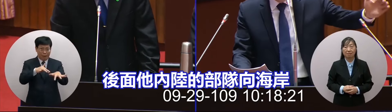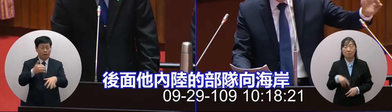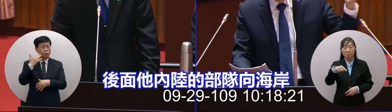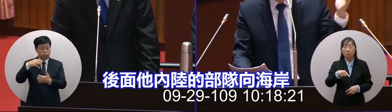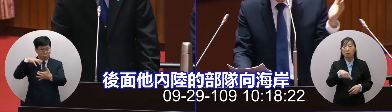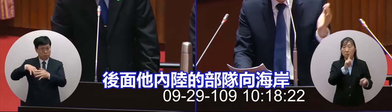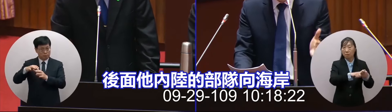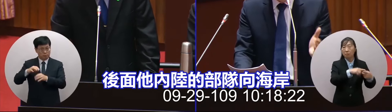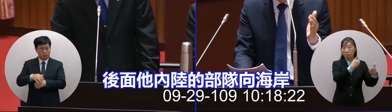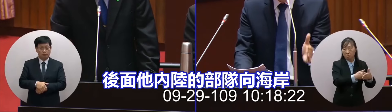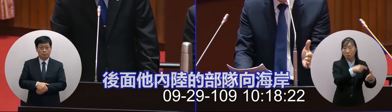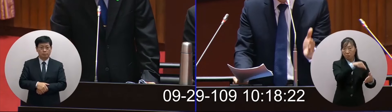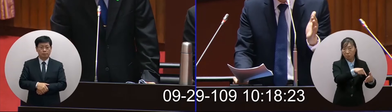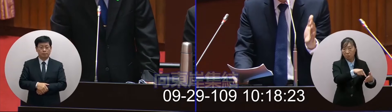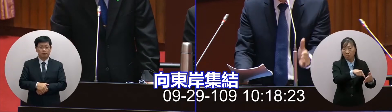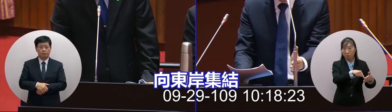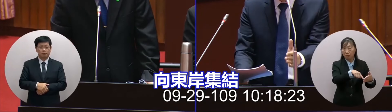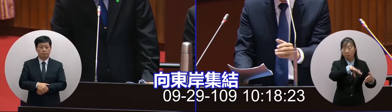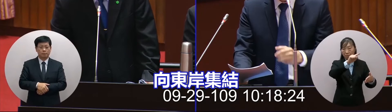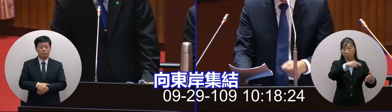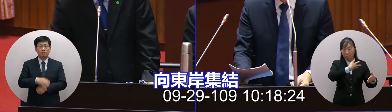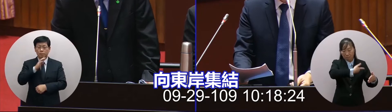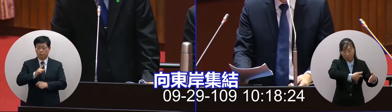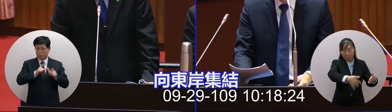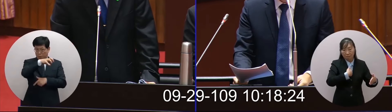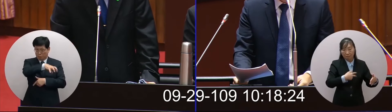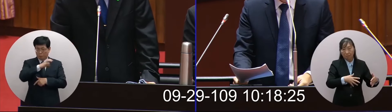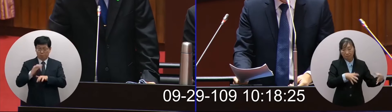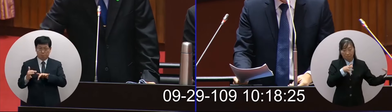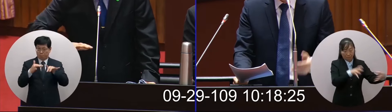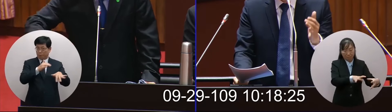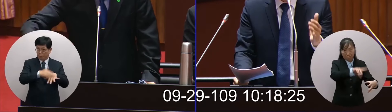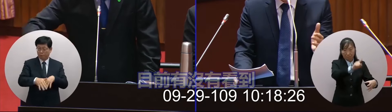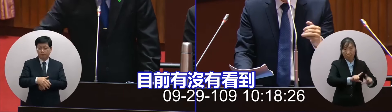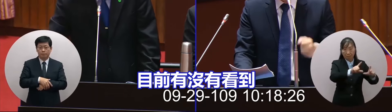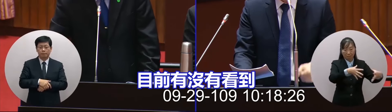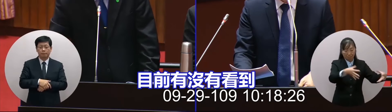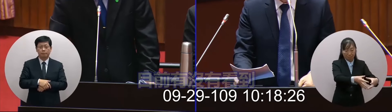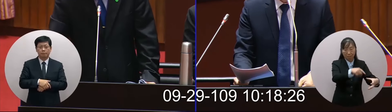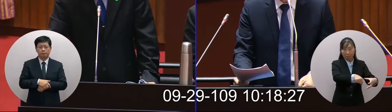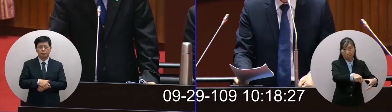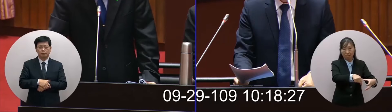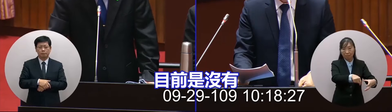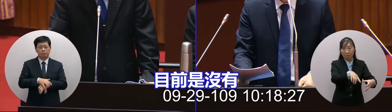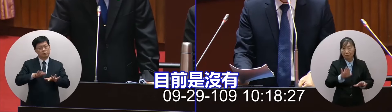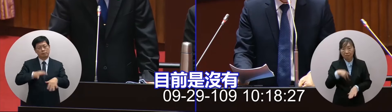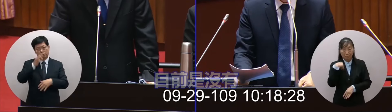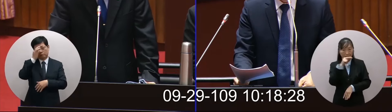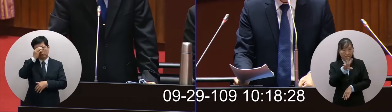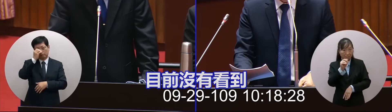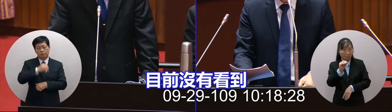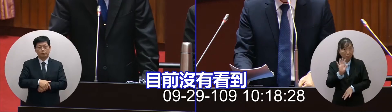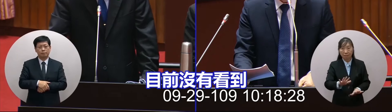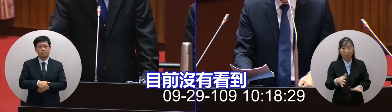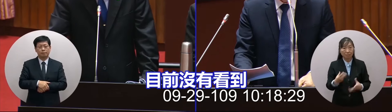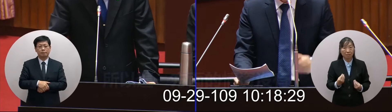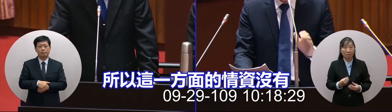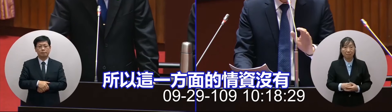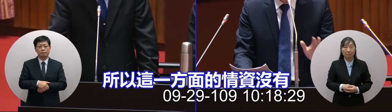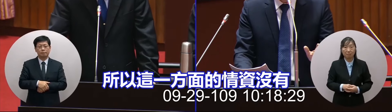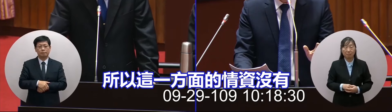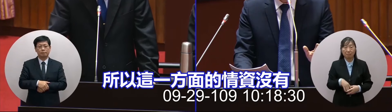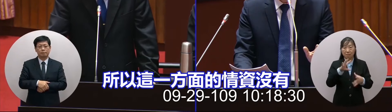他内陆的部队向海岸、向东岸集结。 向东岸集结是，然后 那目前有没有看到？ 目前是没有。 目前没有看